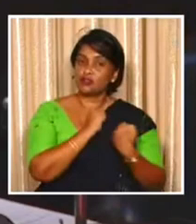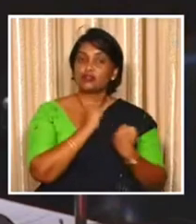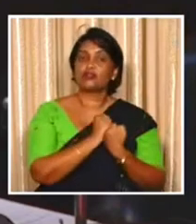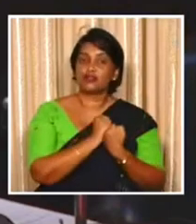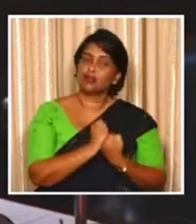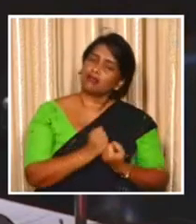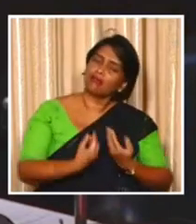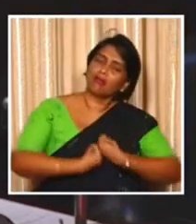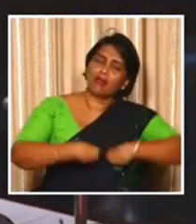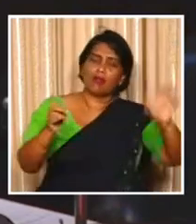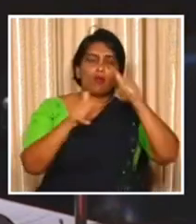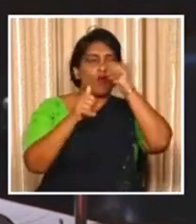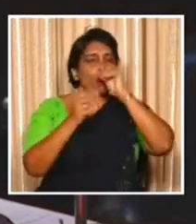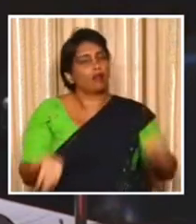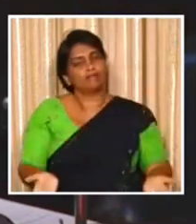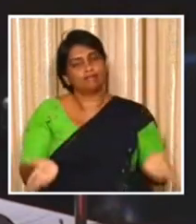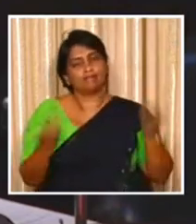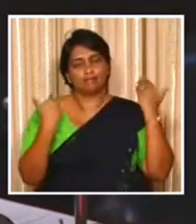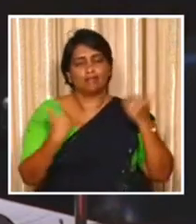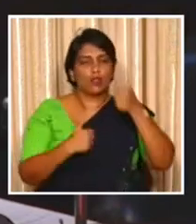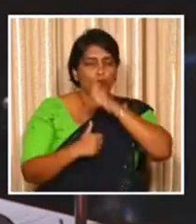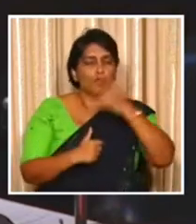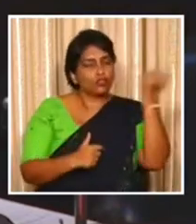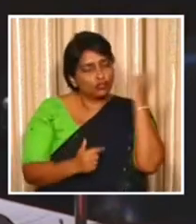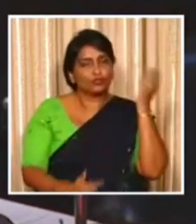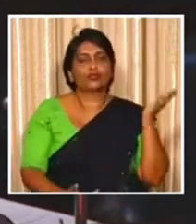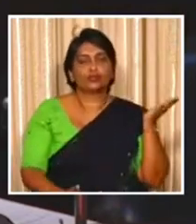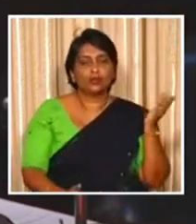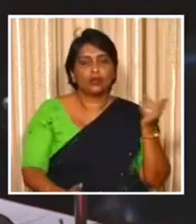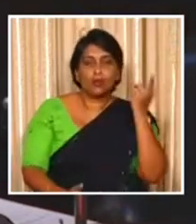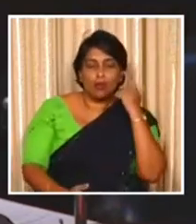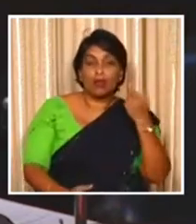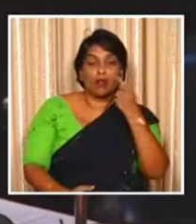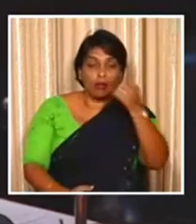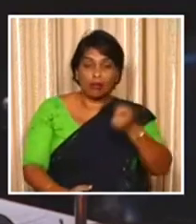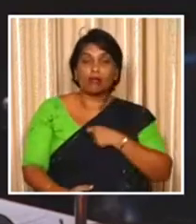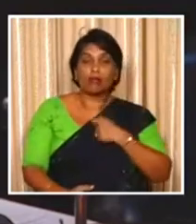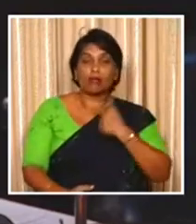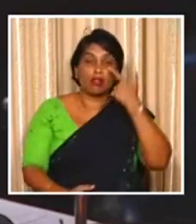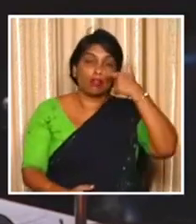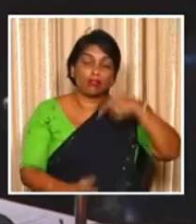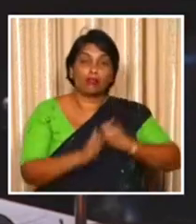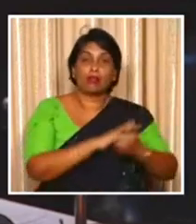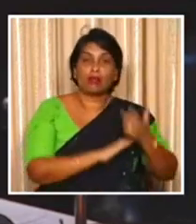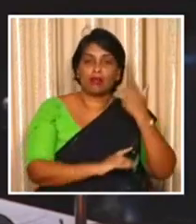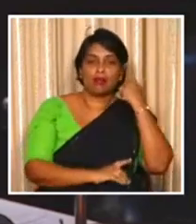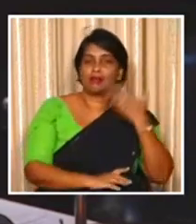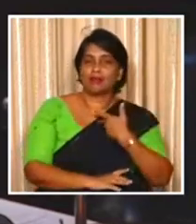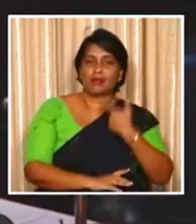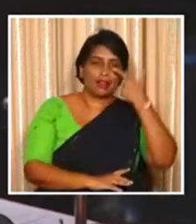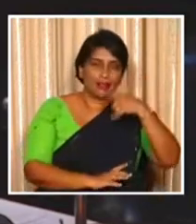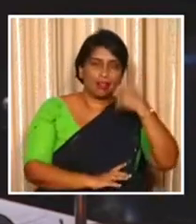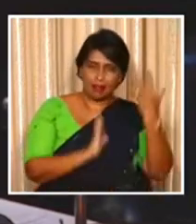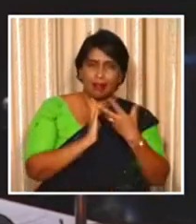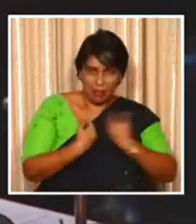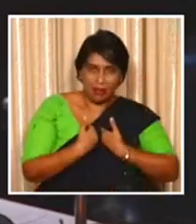ඇති ඕල්සේල් හොරකම් කරන්න දීලා තියෙනවා. හොරකම් බව දන්නවා. දැනගෙන ඇවිල්ලා මට කියනවා තෙල් කාර්යය වෙනුවෙන් පිටිහිට ගල්ග මම තෙල් ගල්ලංගුරු